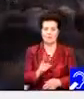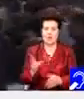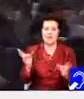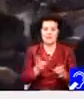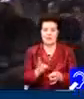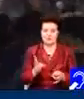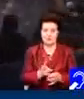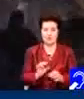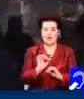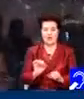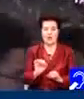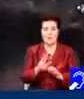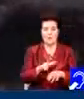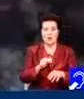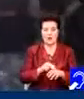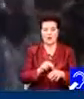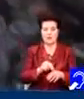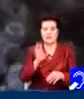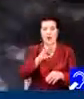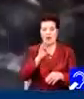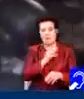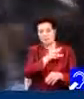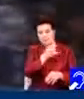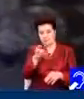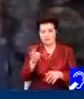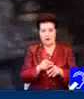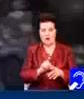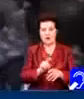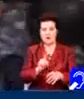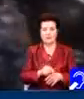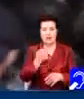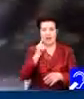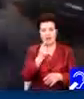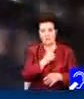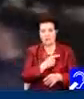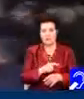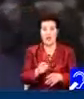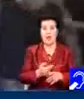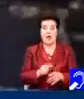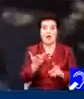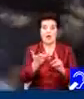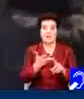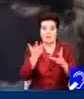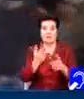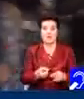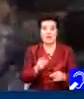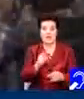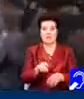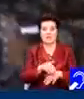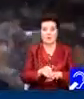intervenția scutierilor, iar poliția a folosit tunuri cu apă și gaze lacrimogene pentru a calma spiritele. A fost a treia seară de proteste.